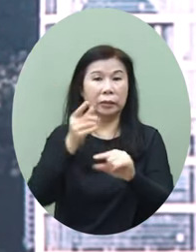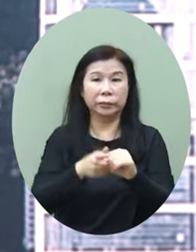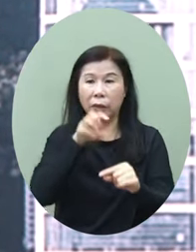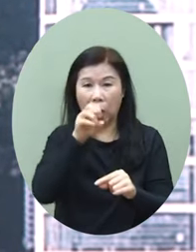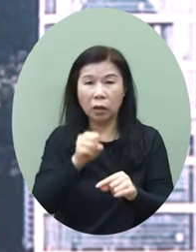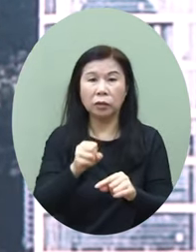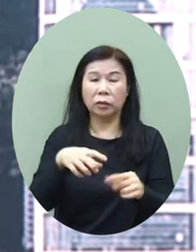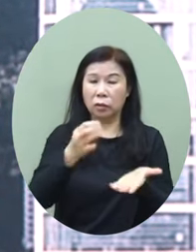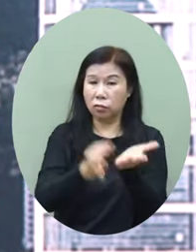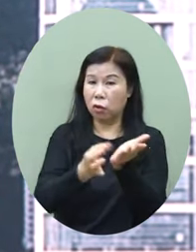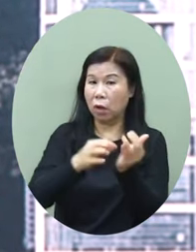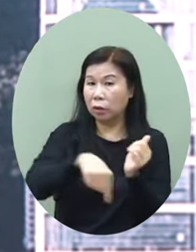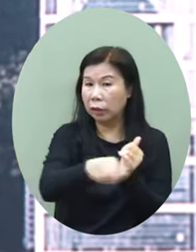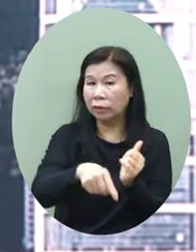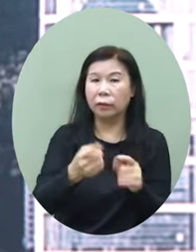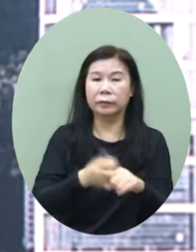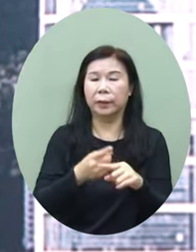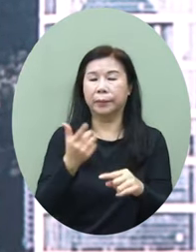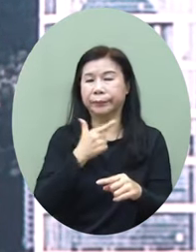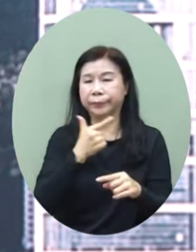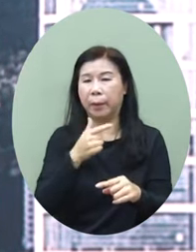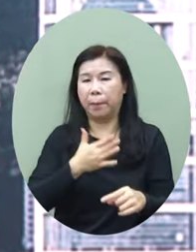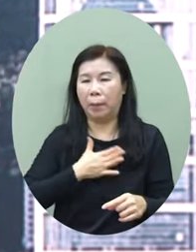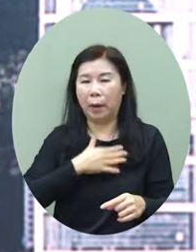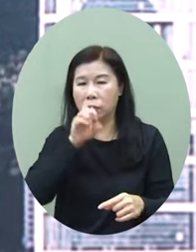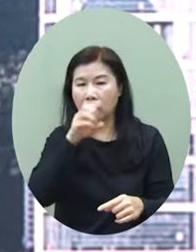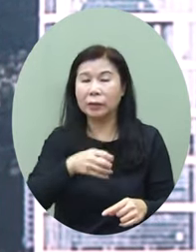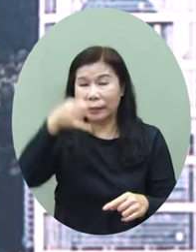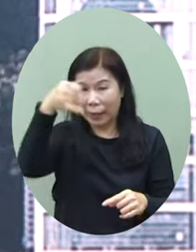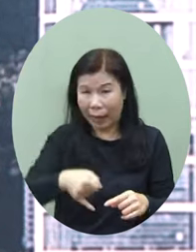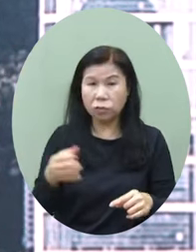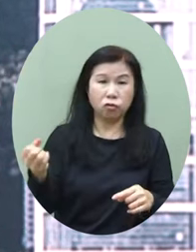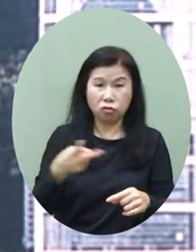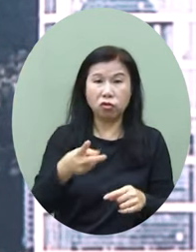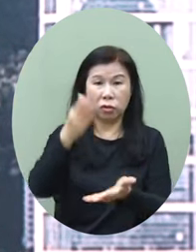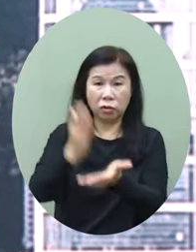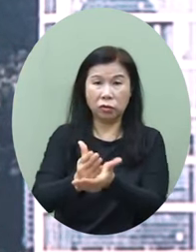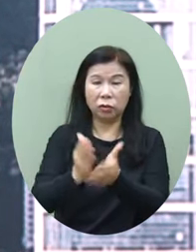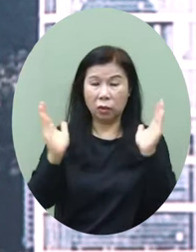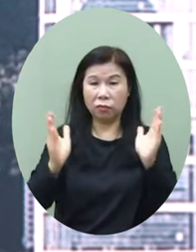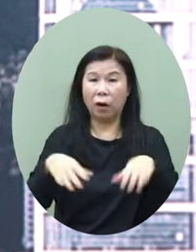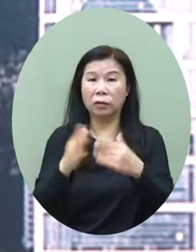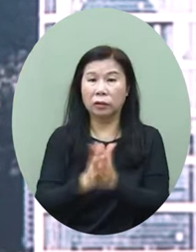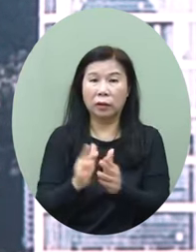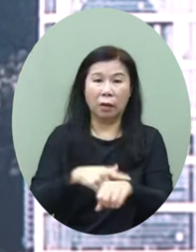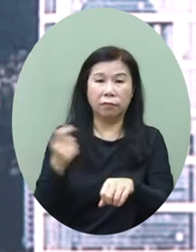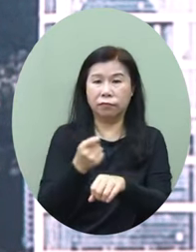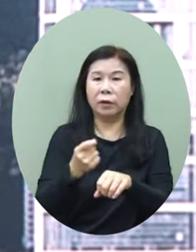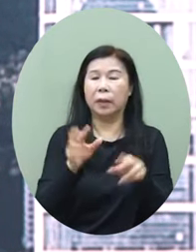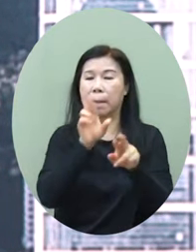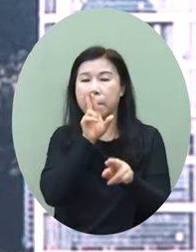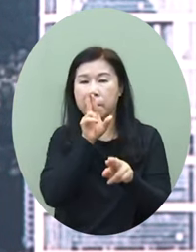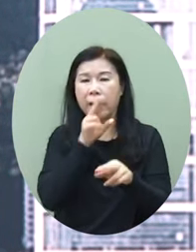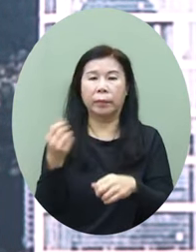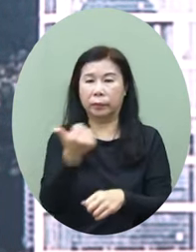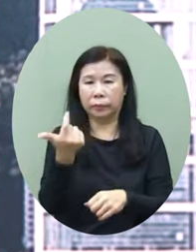大概在甚麼位置也不想說希望能夠下一次做到一個特集式保密程度是